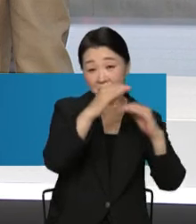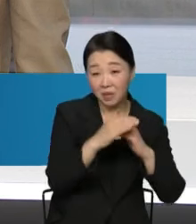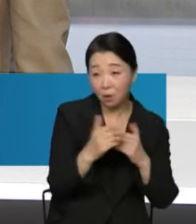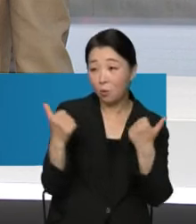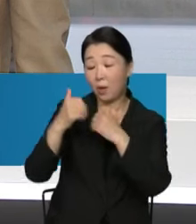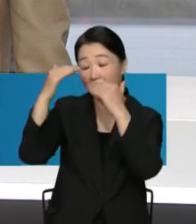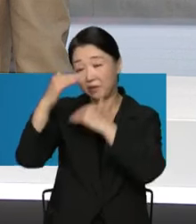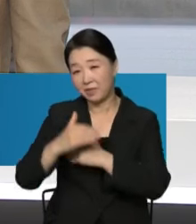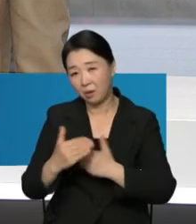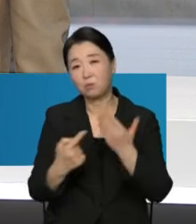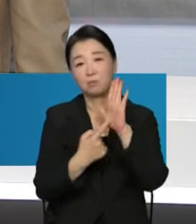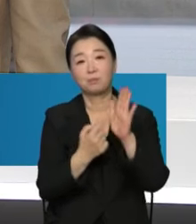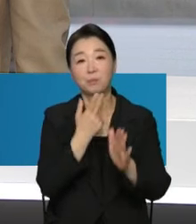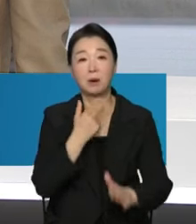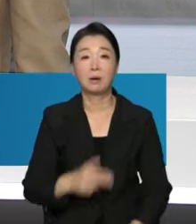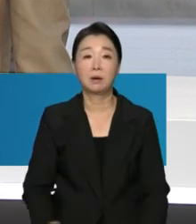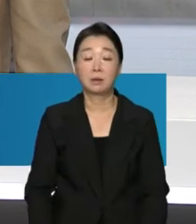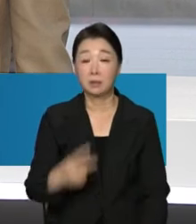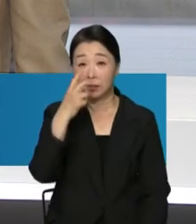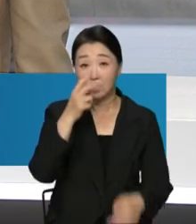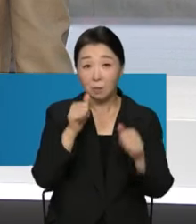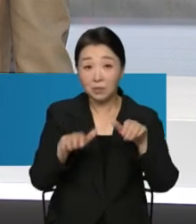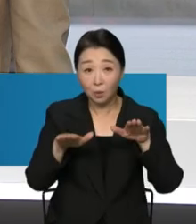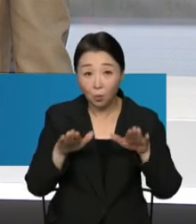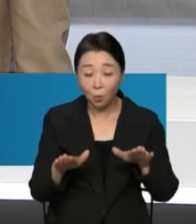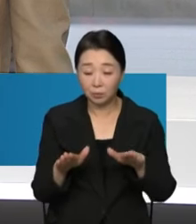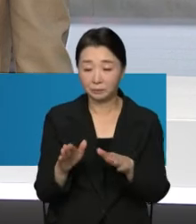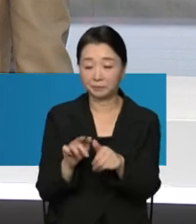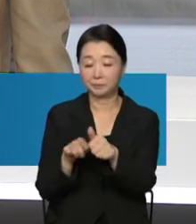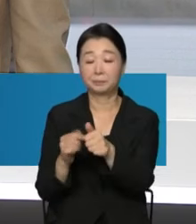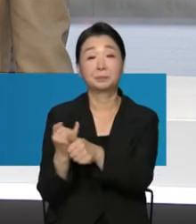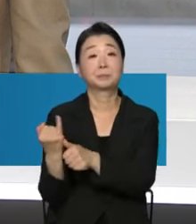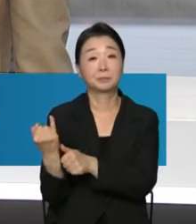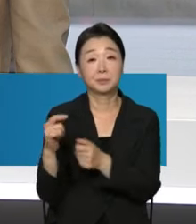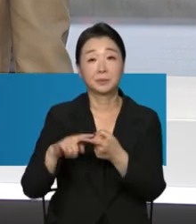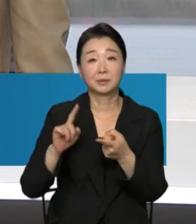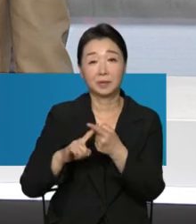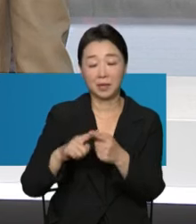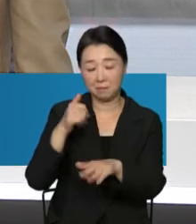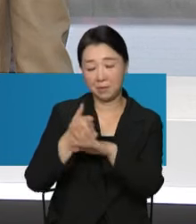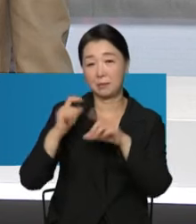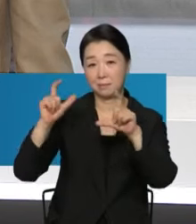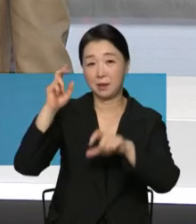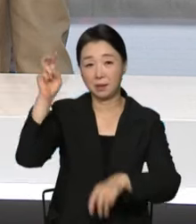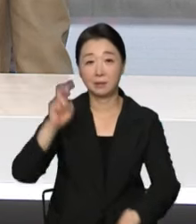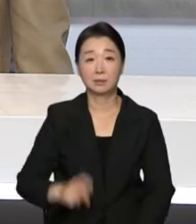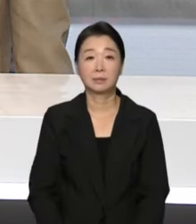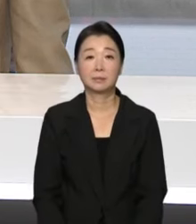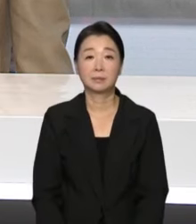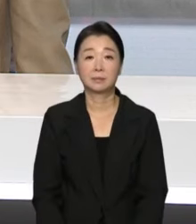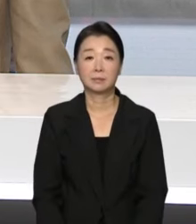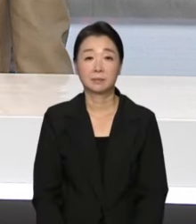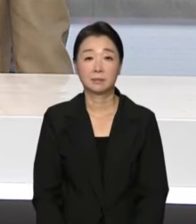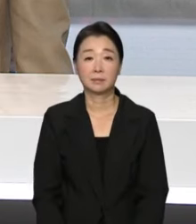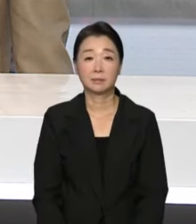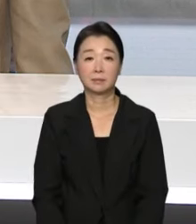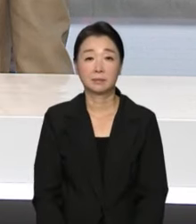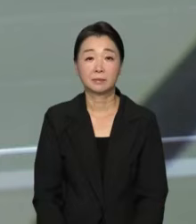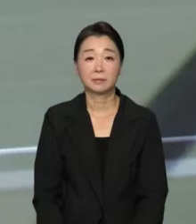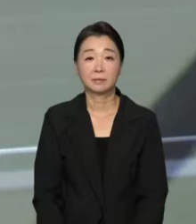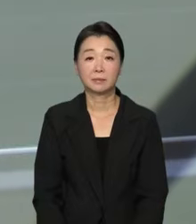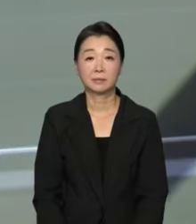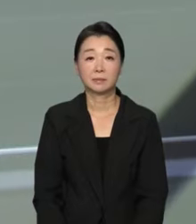모두 공개되지 않았습니다. 검찰은 이르면 오늘 김 여사에 대한 최종 처분을 내릴 것으로 보입니다. 윤정식 기자입니다.